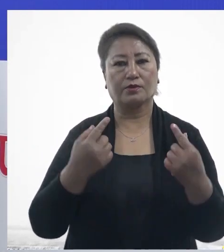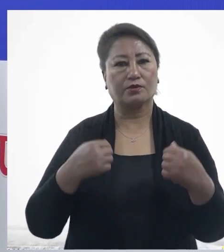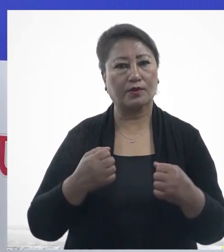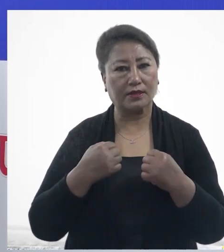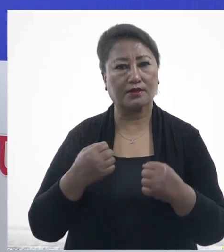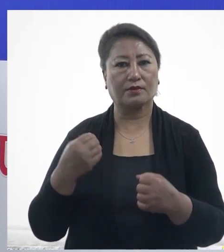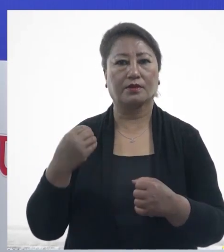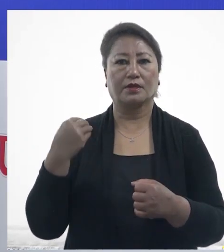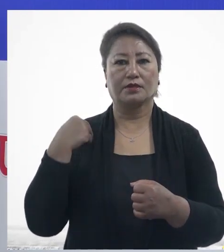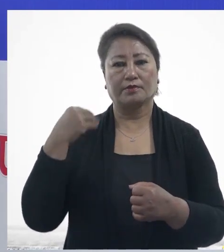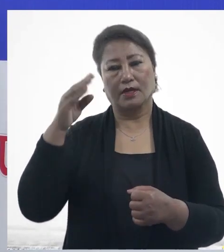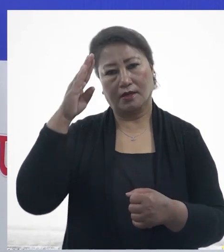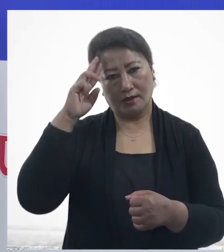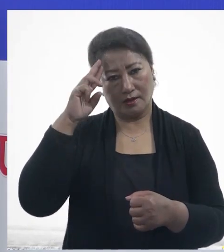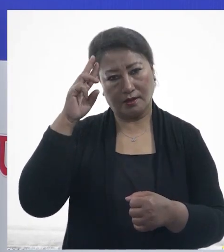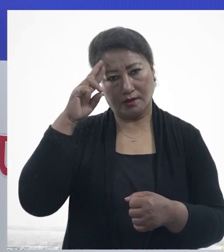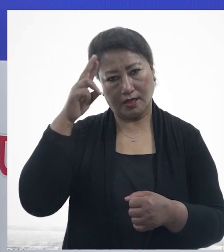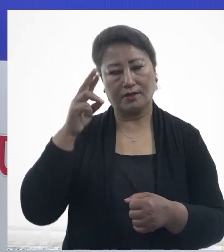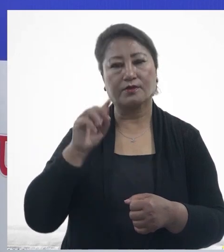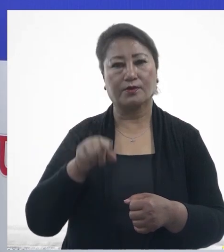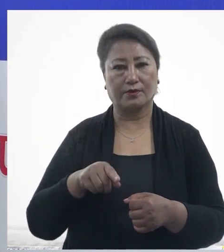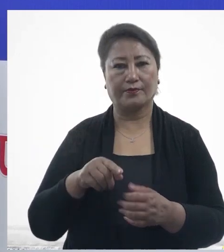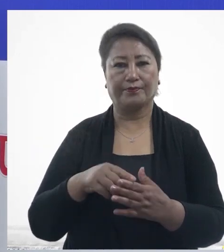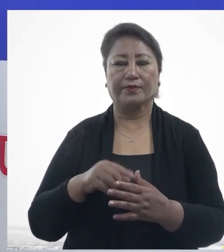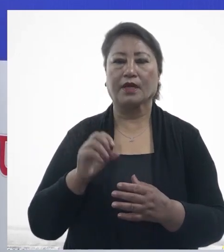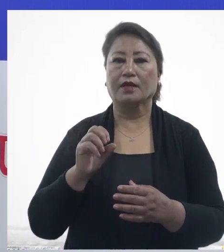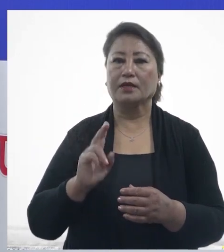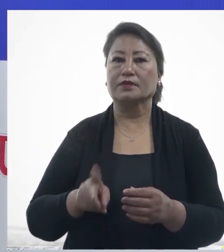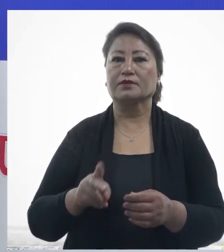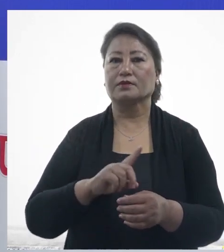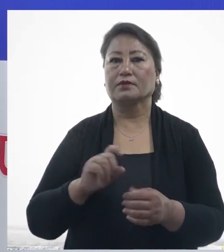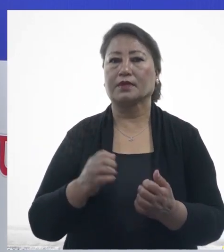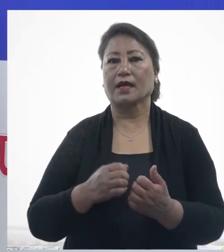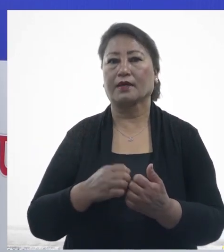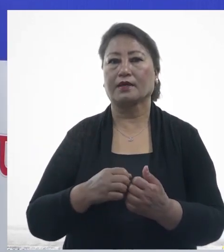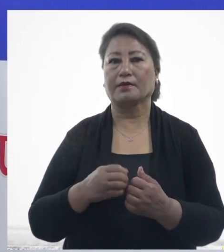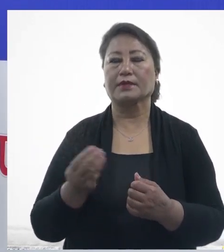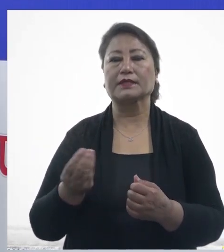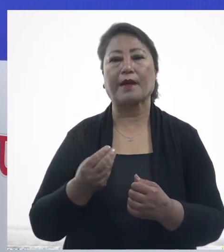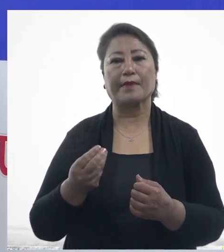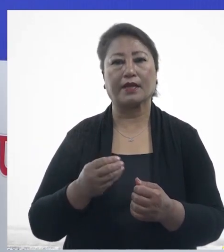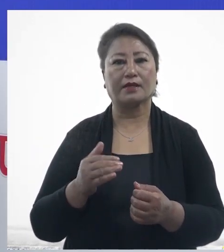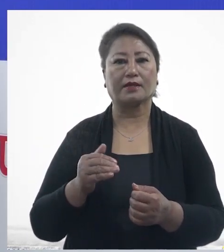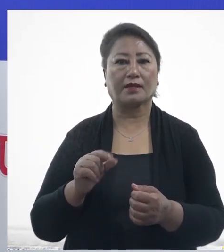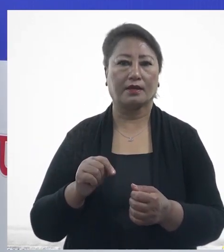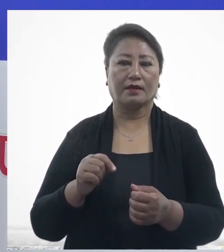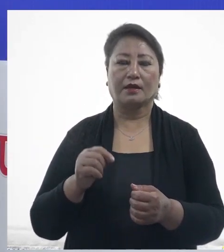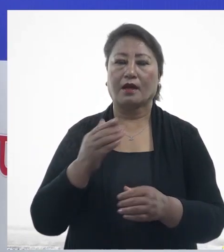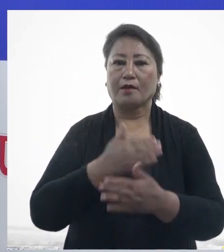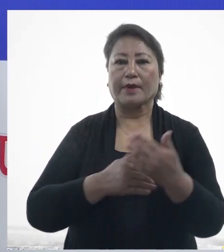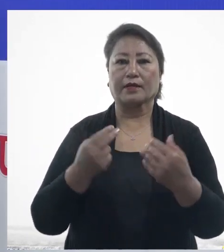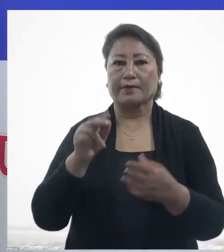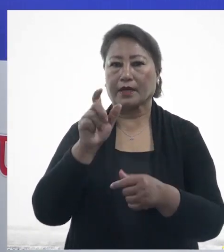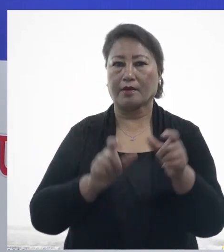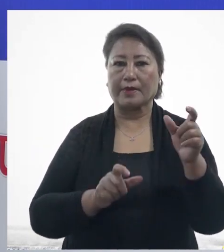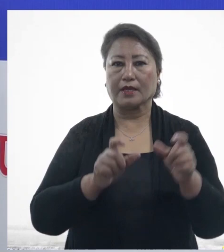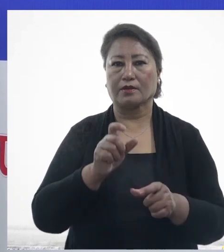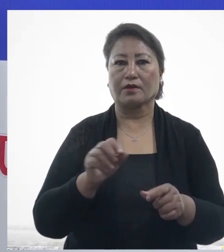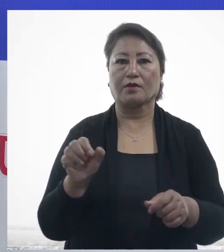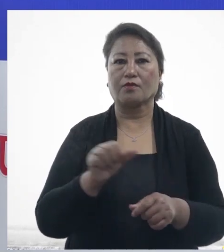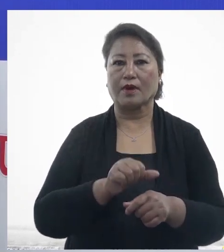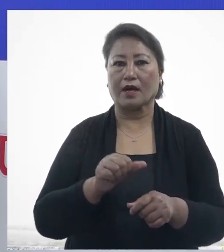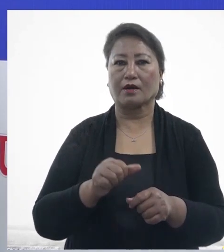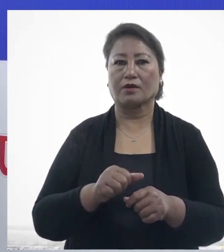जिम्मेवारी राज्यको हो नै राज्य बनेकै त्यसका लागि हो होइन. सो यसमा चाहिँ अहिले हामीले चाहिँ जनरल हामीले के देख्छौँ भने अपाङ्गता भएका व्यक्तिहरूलाई तपाईँको उहाँको